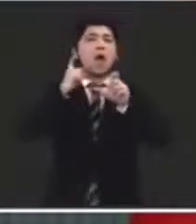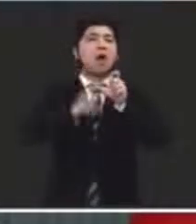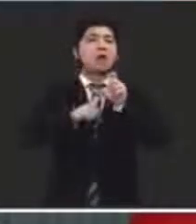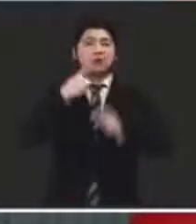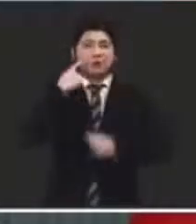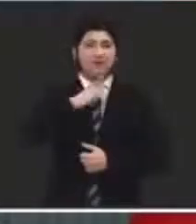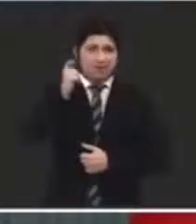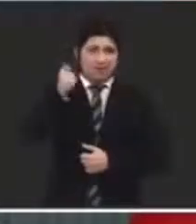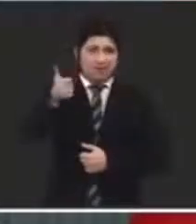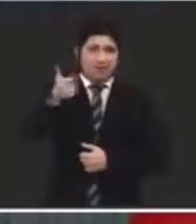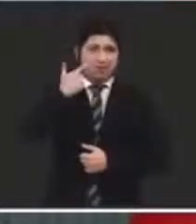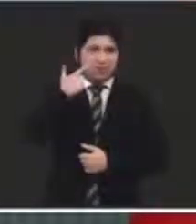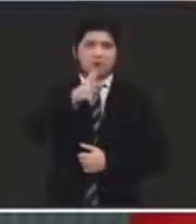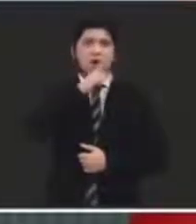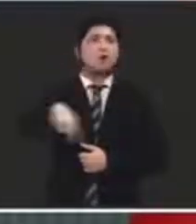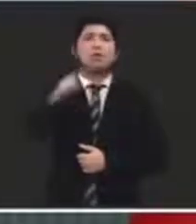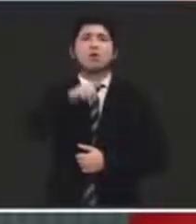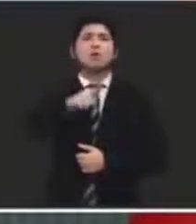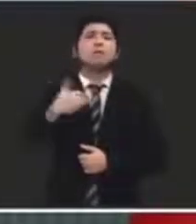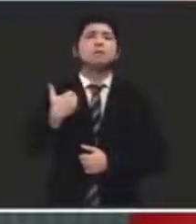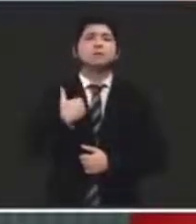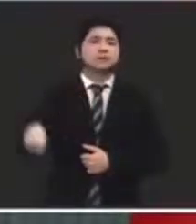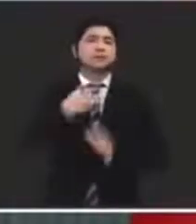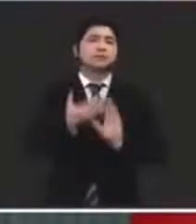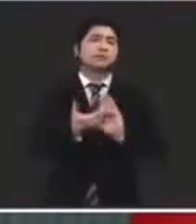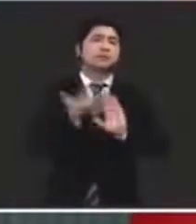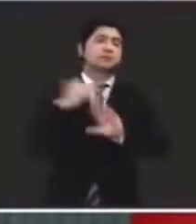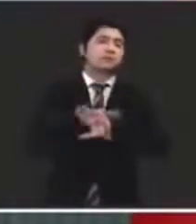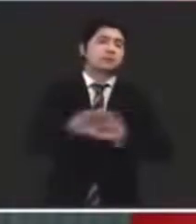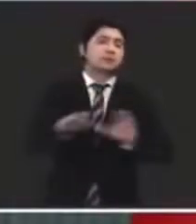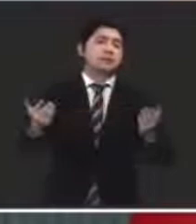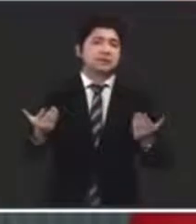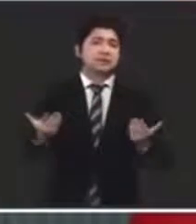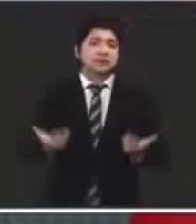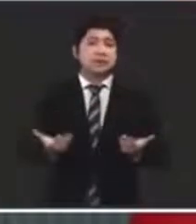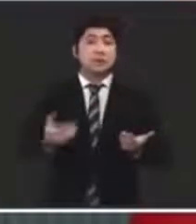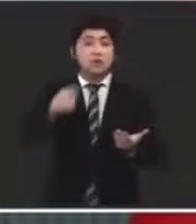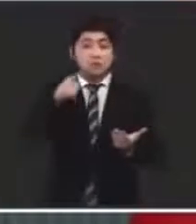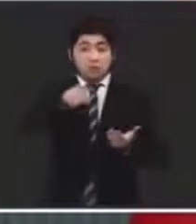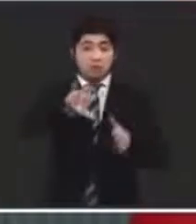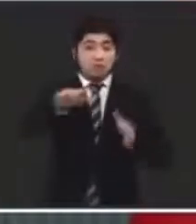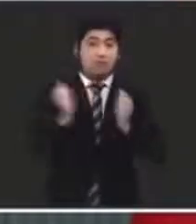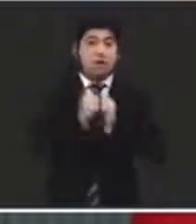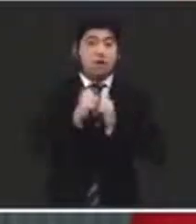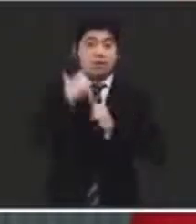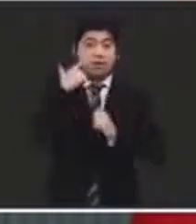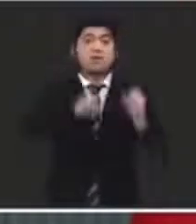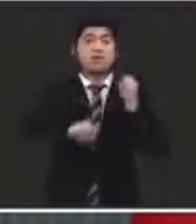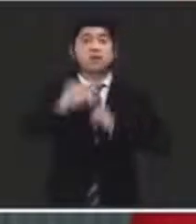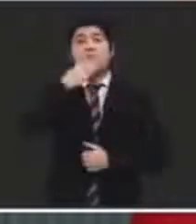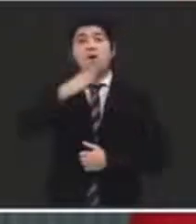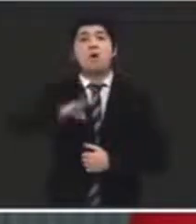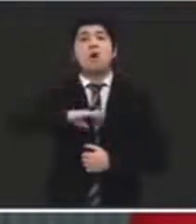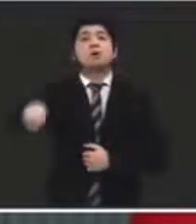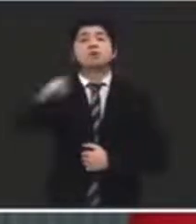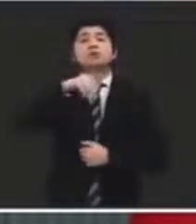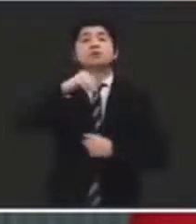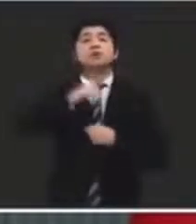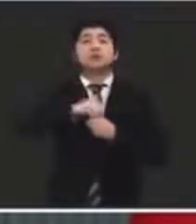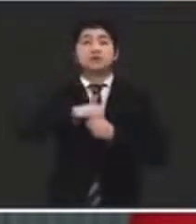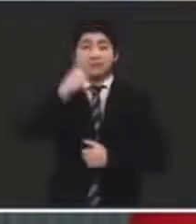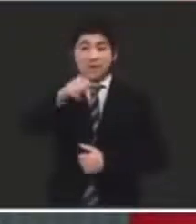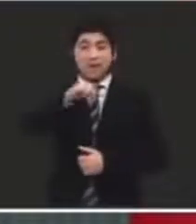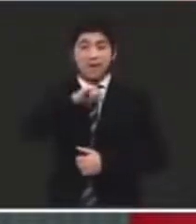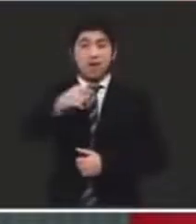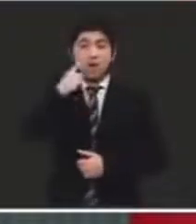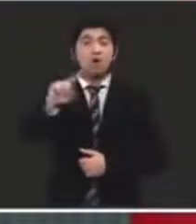bildiğiniz gibi biz kaldırdık bu vesileyle üniversite öğrencilerimize Bir de